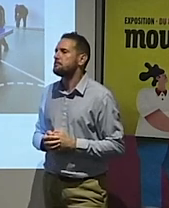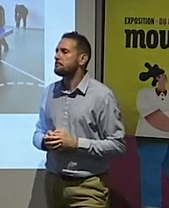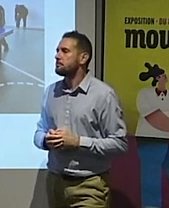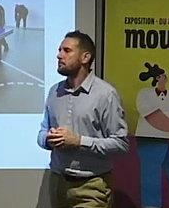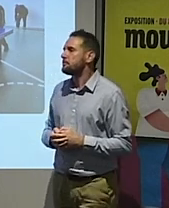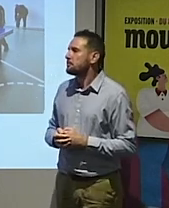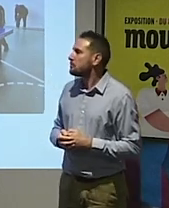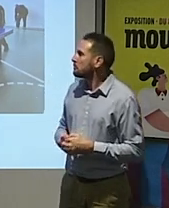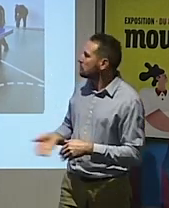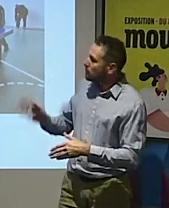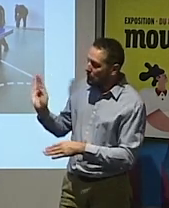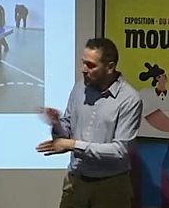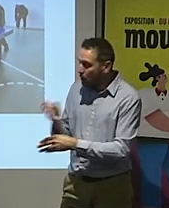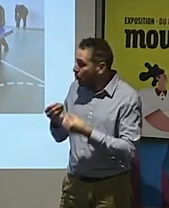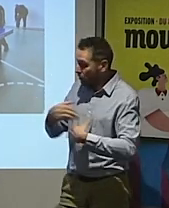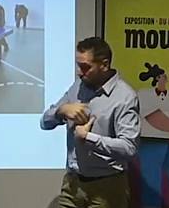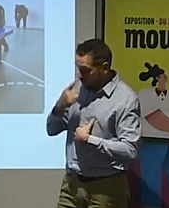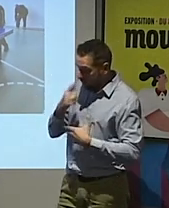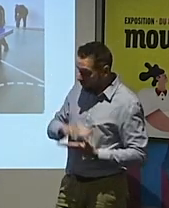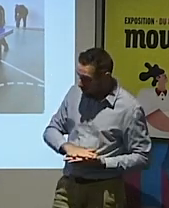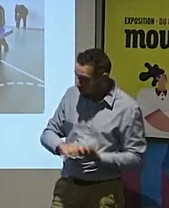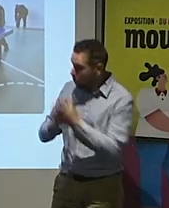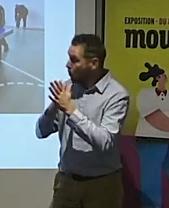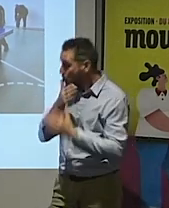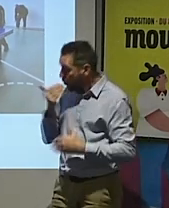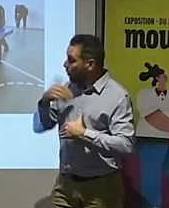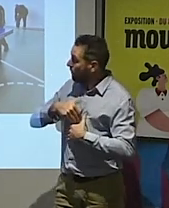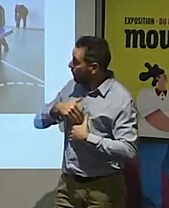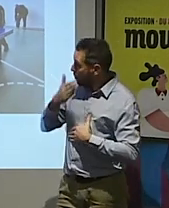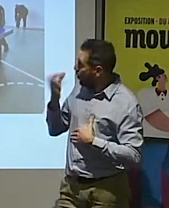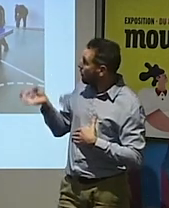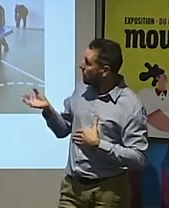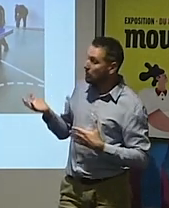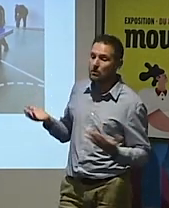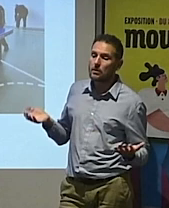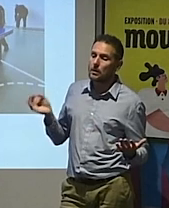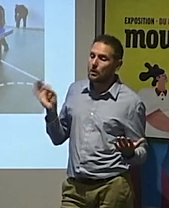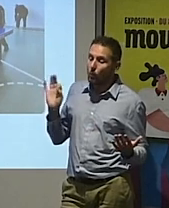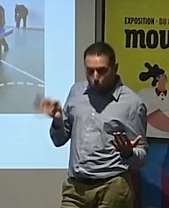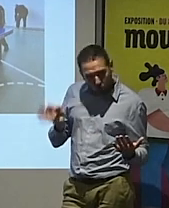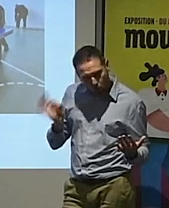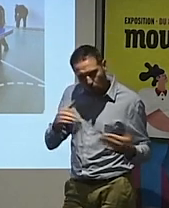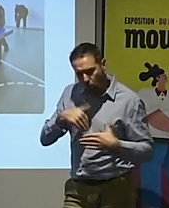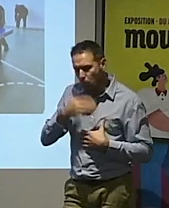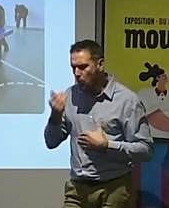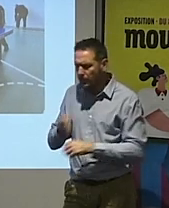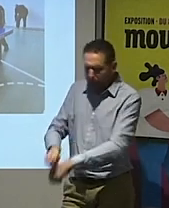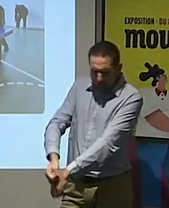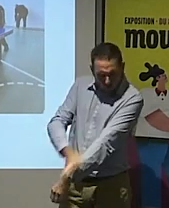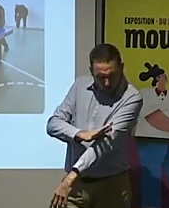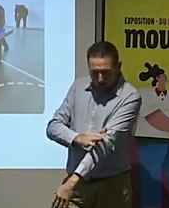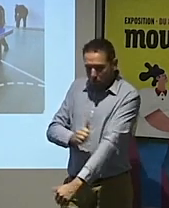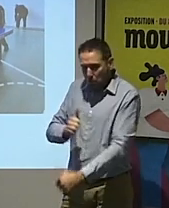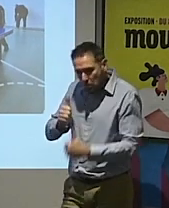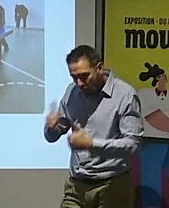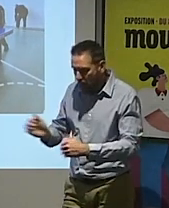Est-ce que ça t'aide à te sentir mieux? Oui, ça change des idées. La majorité des émotions. Oui, c'est